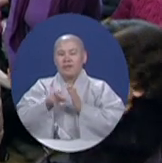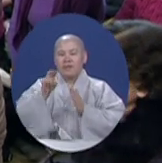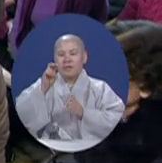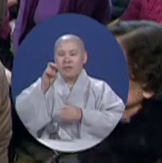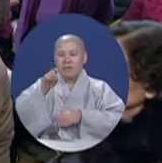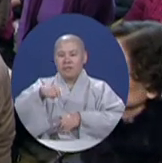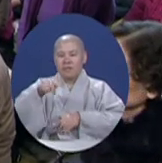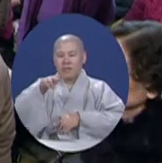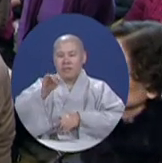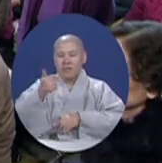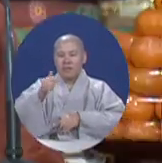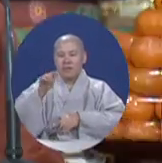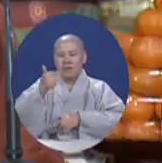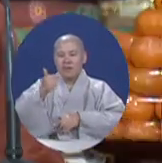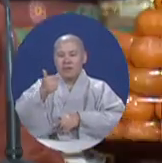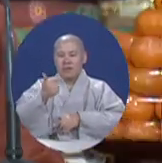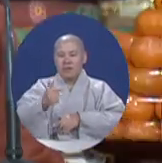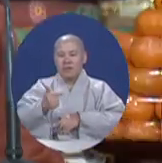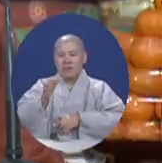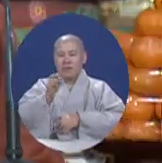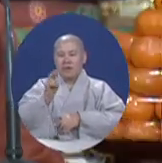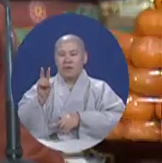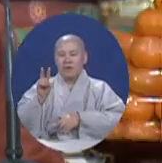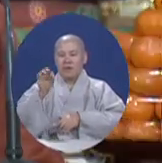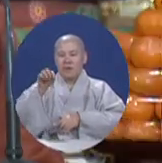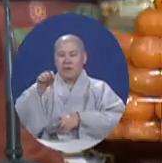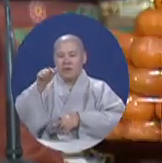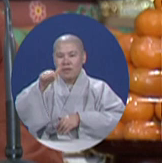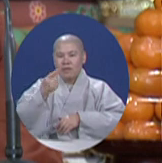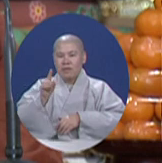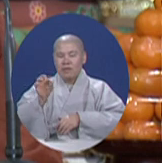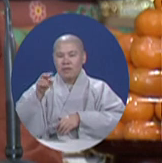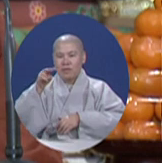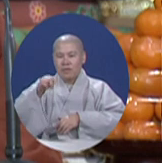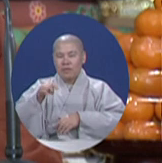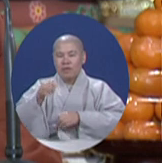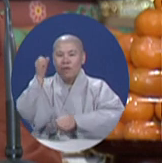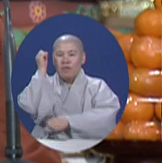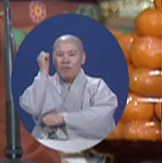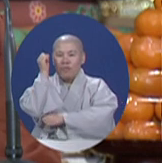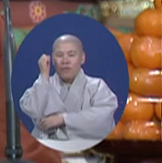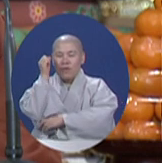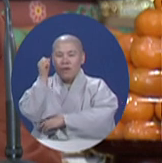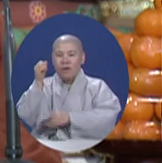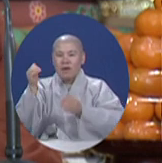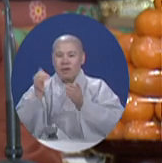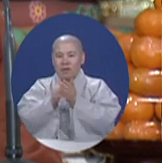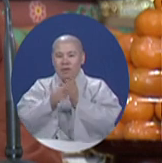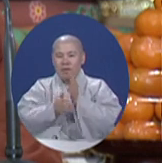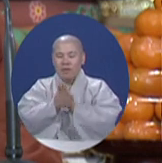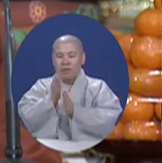무진근 야광수가 있는데요. 야광수 이름이 무진근이에요. 뿌리가 끝이 없다고. 근데 그 야광수가